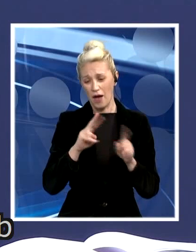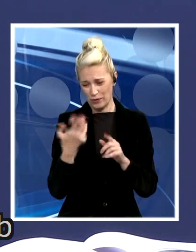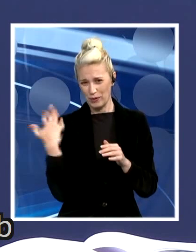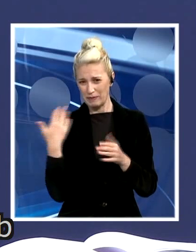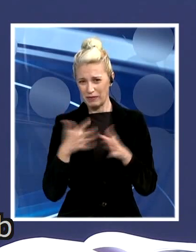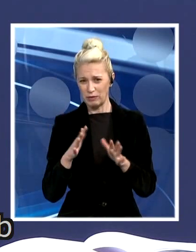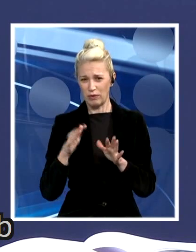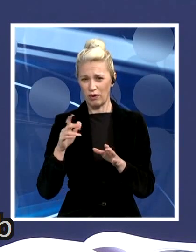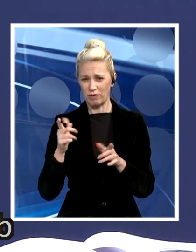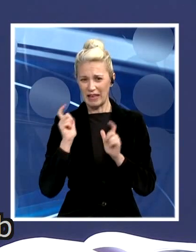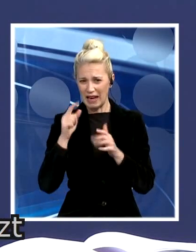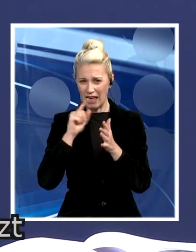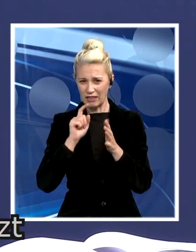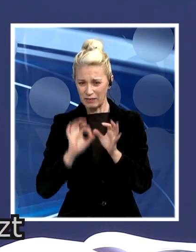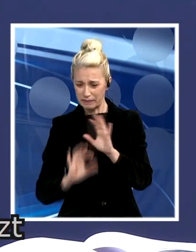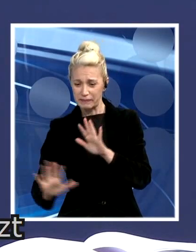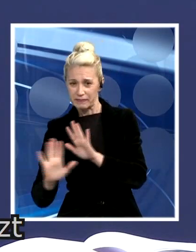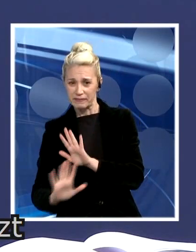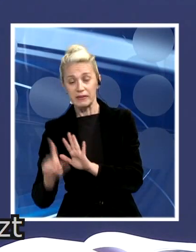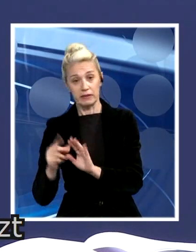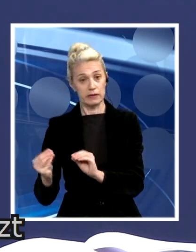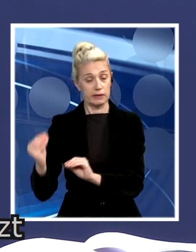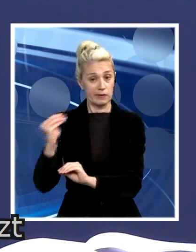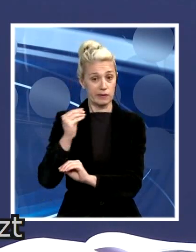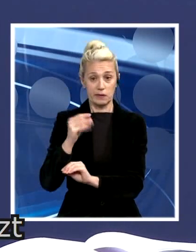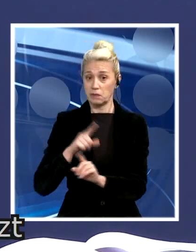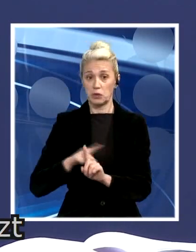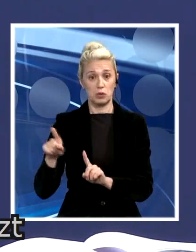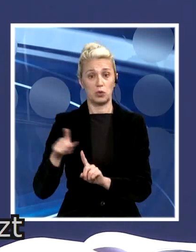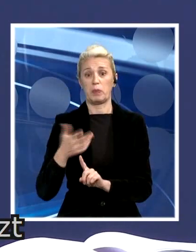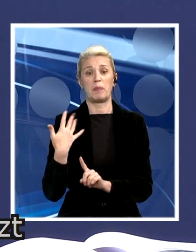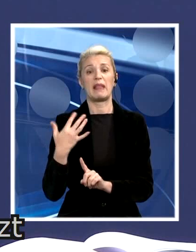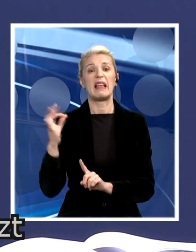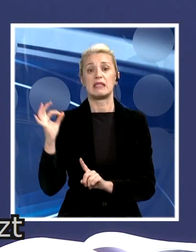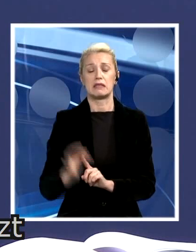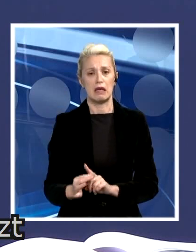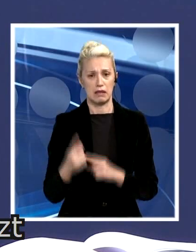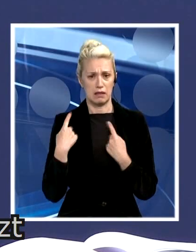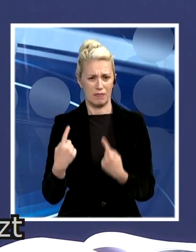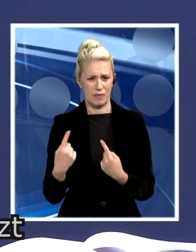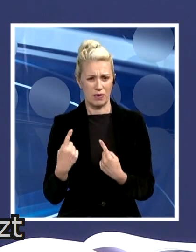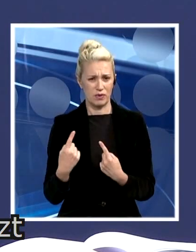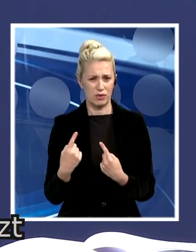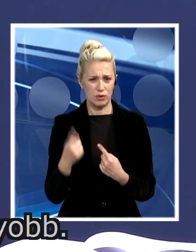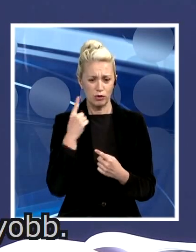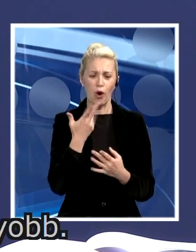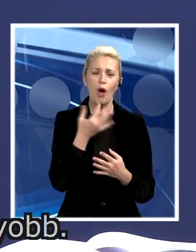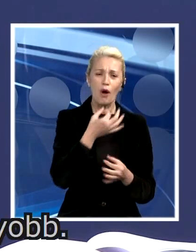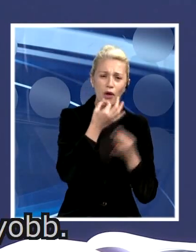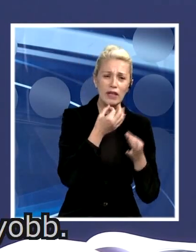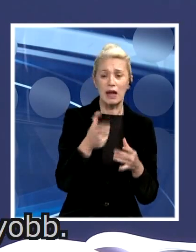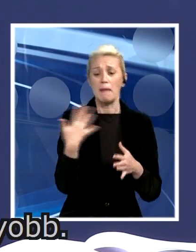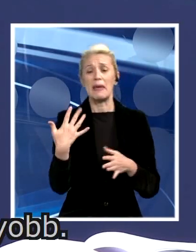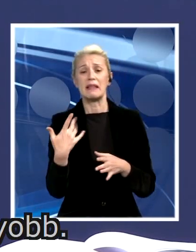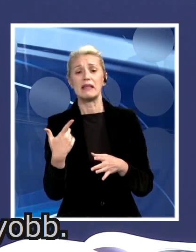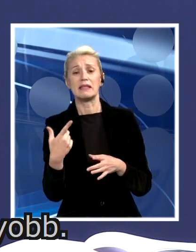pominjao, ta prisutnost nekad ide i do blizu 50% od testiranih, što direktno pokazuje